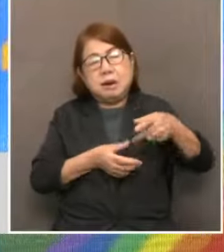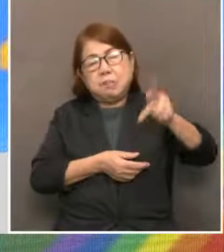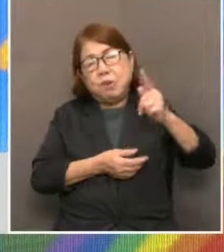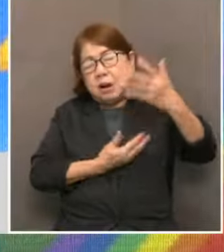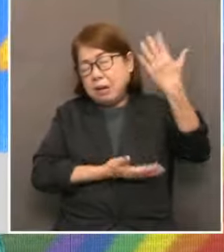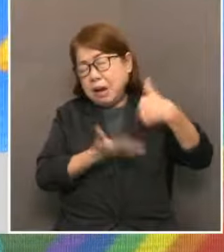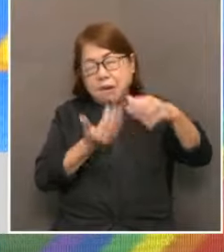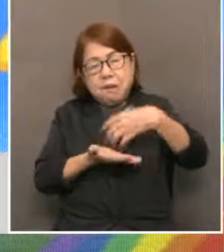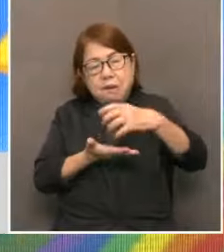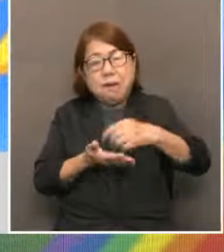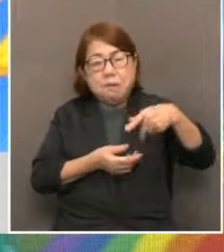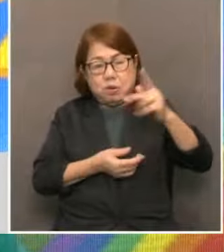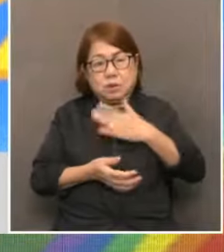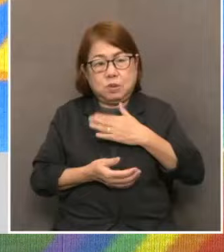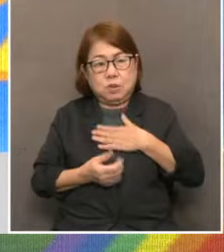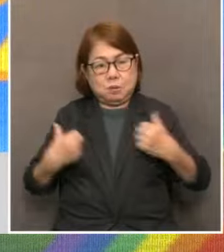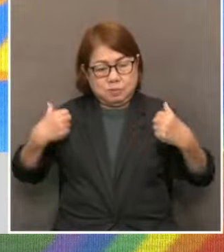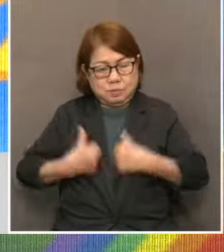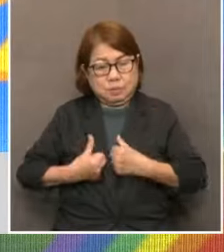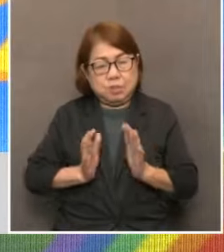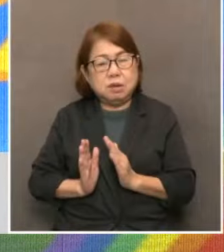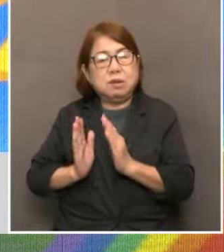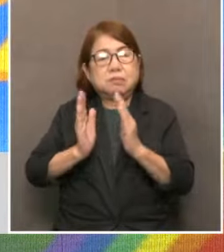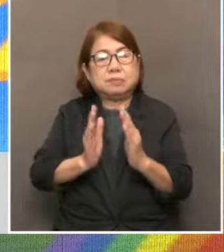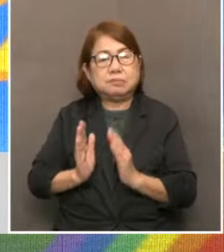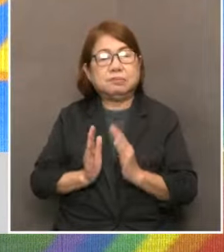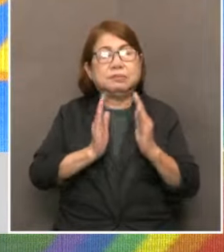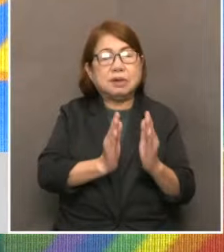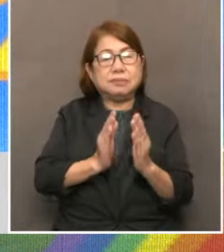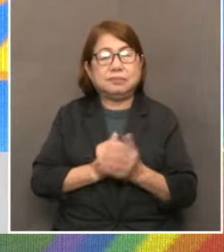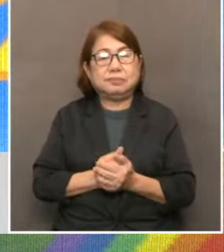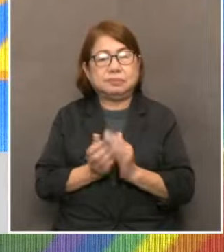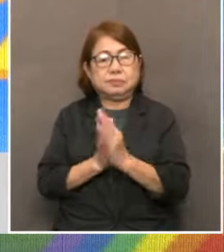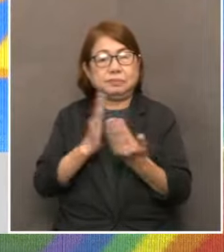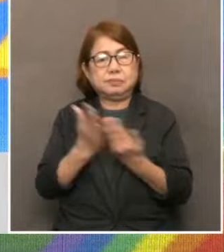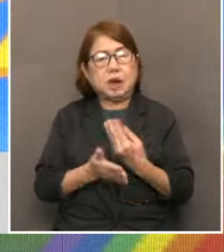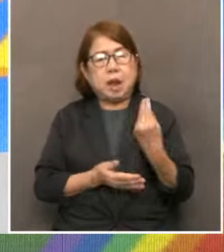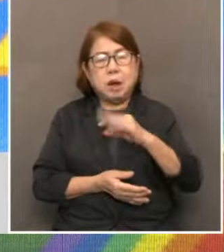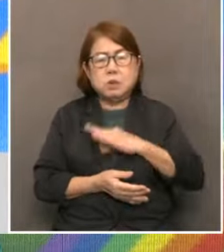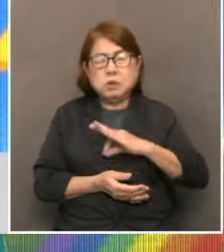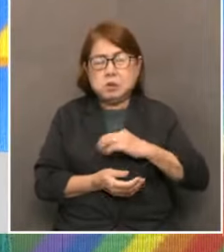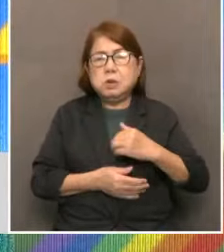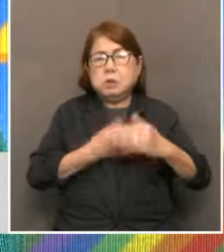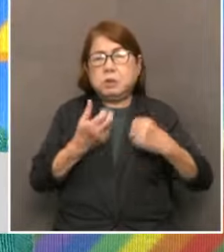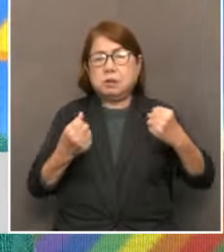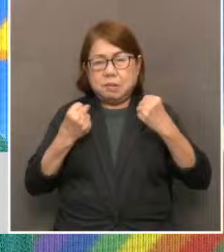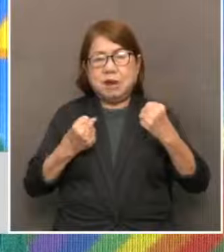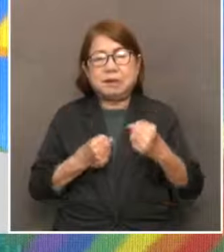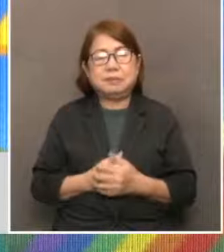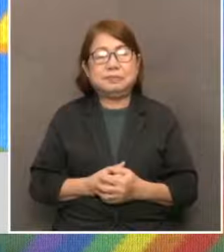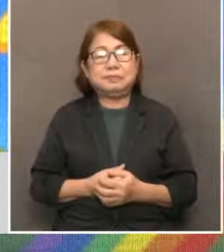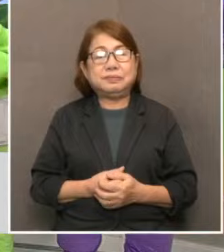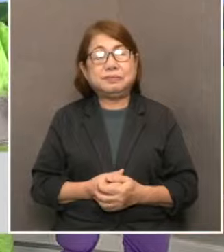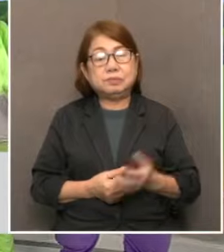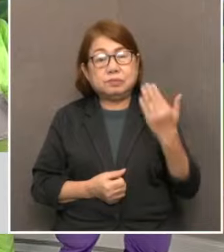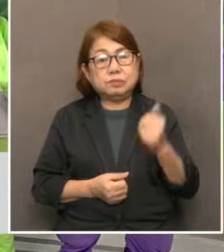ประวัติศาสตร์แกให้เขาเอาไปประยุกต์ใช้ปรับปรุงใช้ให้ตัวเขาเ้าเรียกว่าแข็งแรงขึ้นเติบโตอย่างสวยงามขึ้นเห็นคุณอาร์ตบอกเราก่อนเข้า